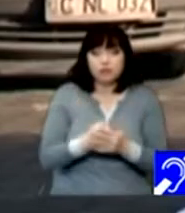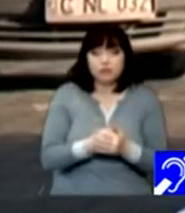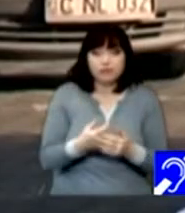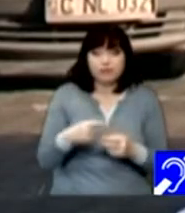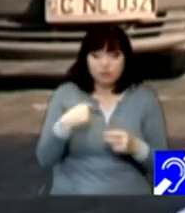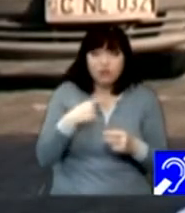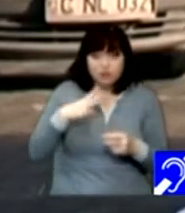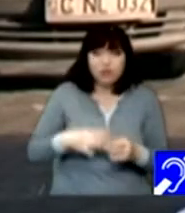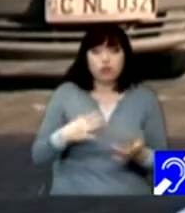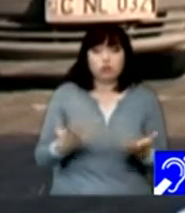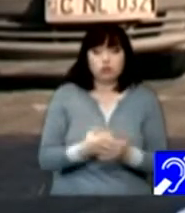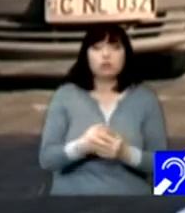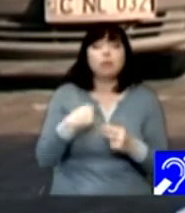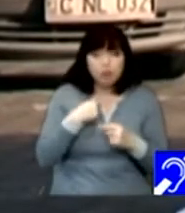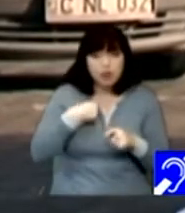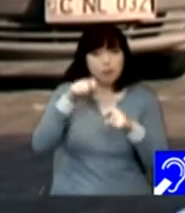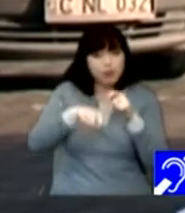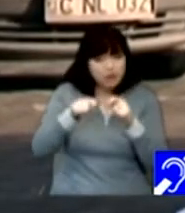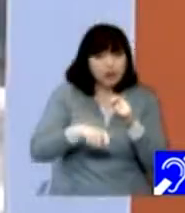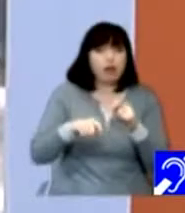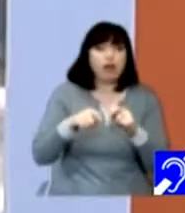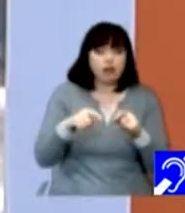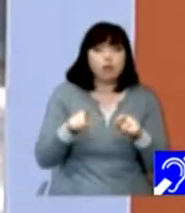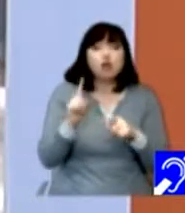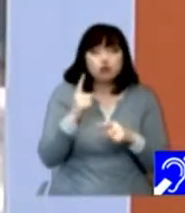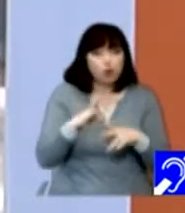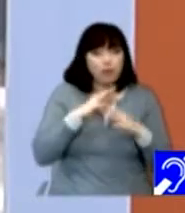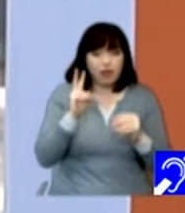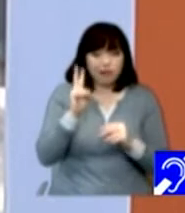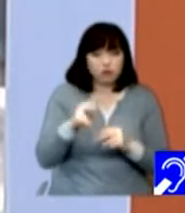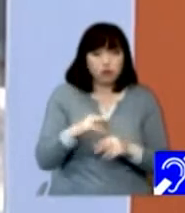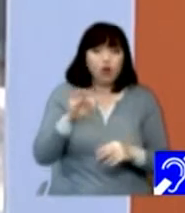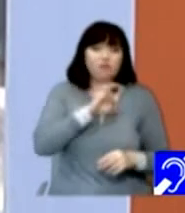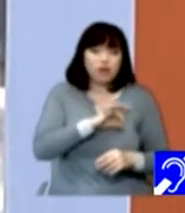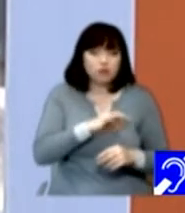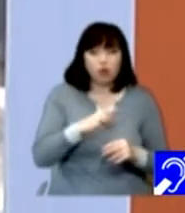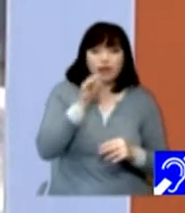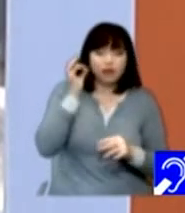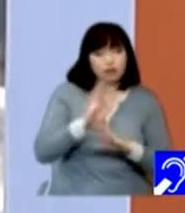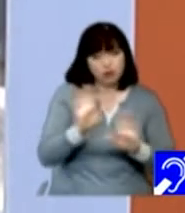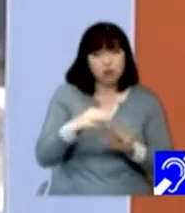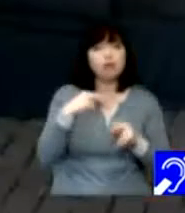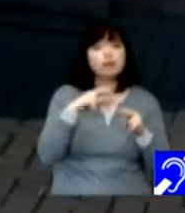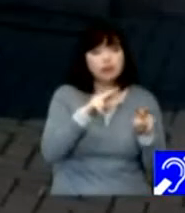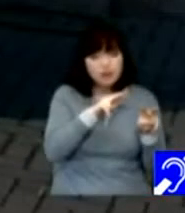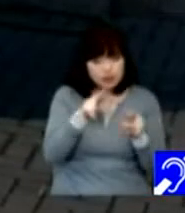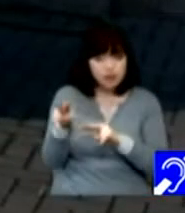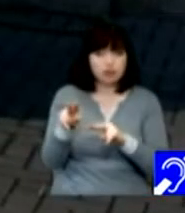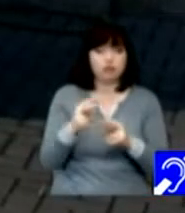că noi monitorizăm piața dată, evident, urmărim cotațiile internaționale să